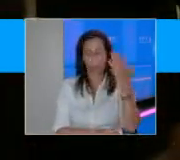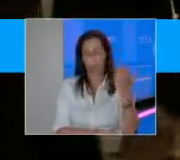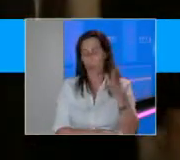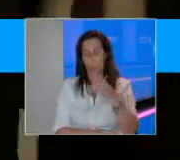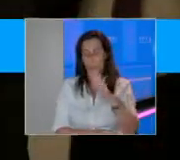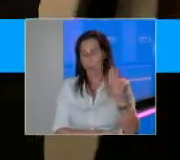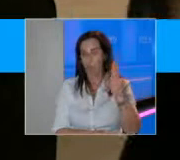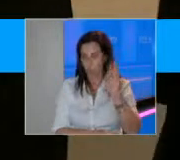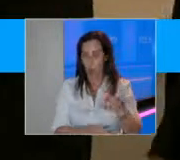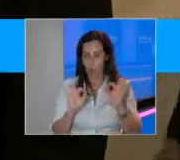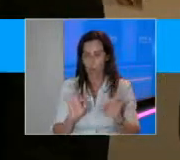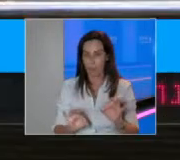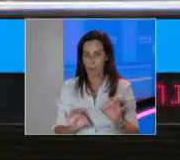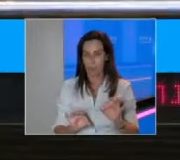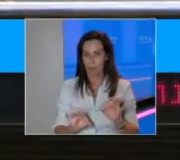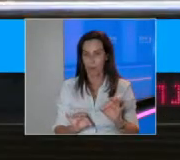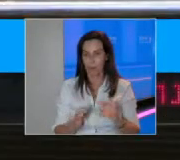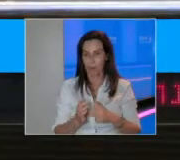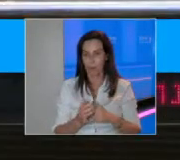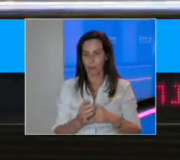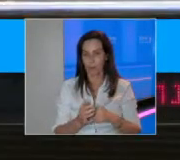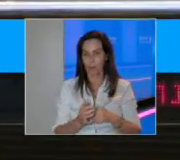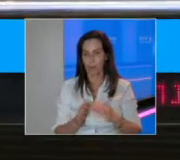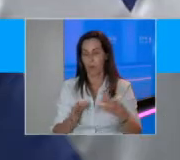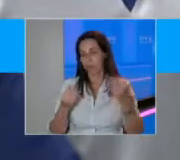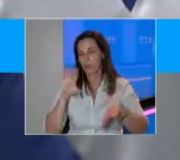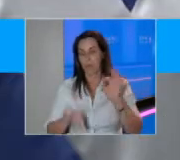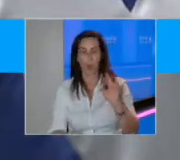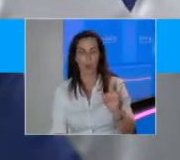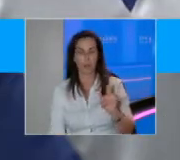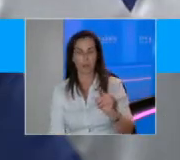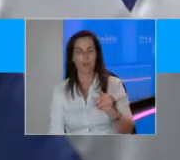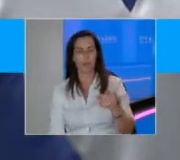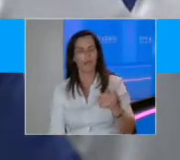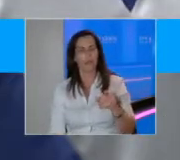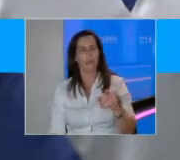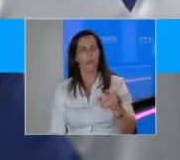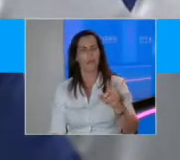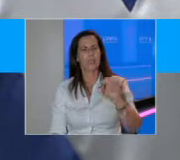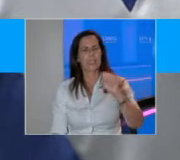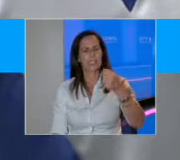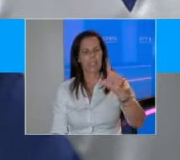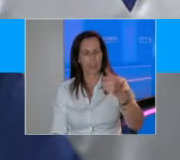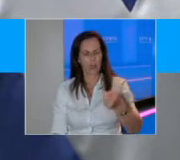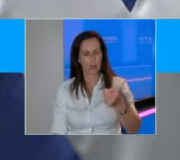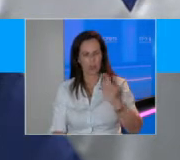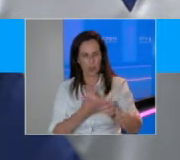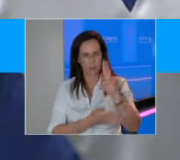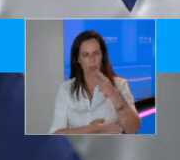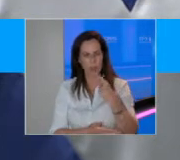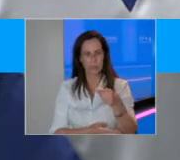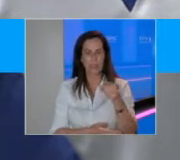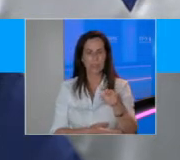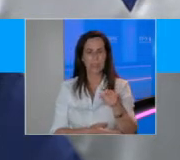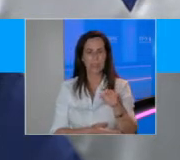יכול בהחלט לצאת מהאירוע הזה, לא ראש ממשלה. אבי, אני שומע שעמית סגל עושה בטוויטר שלו הבחנה בין העובדה